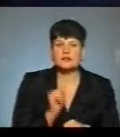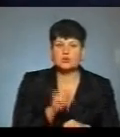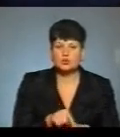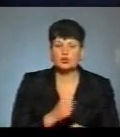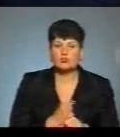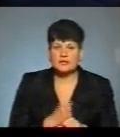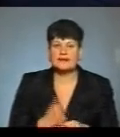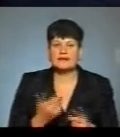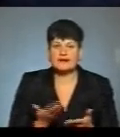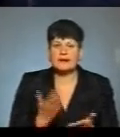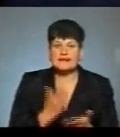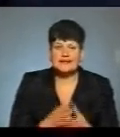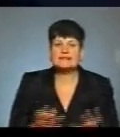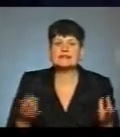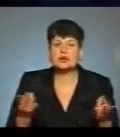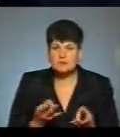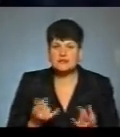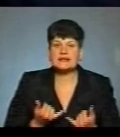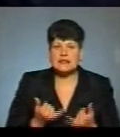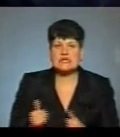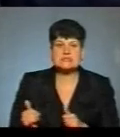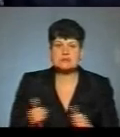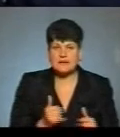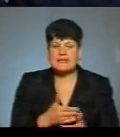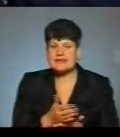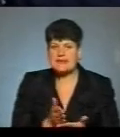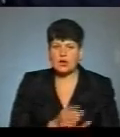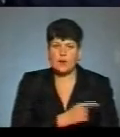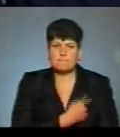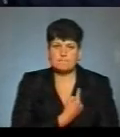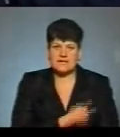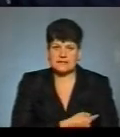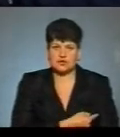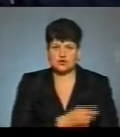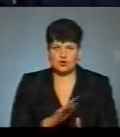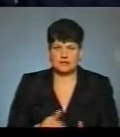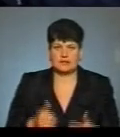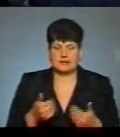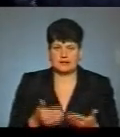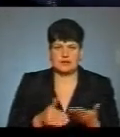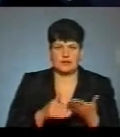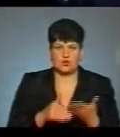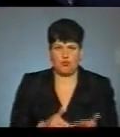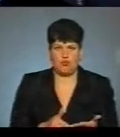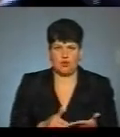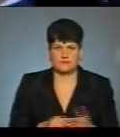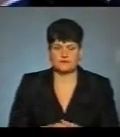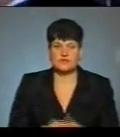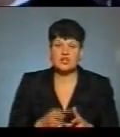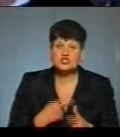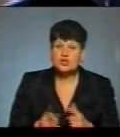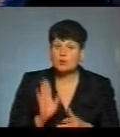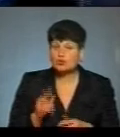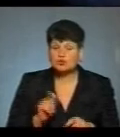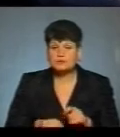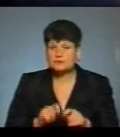є необхідна для забезпечення якісного медичного надання допомоги. Чи будуть